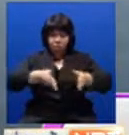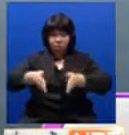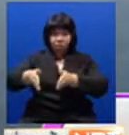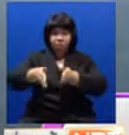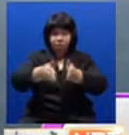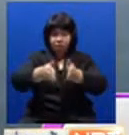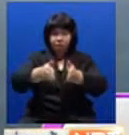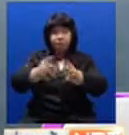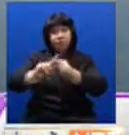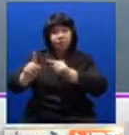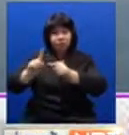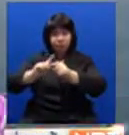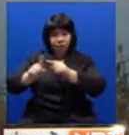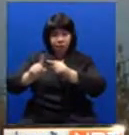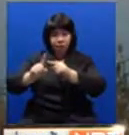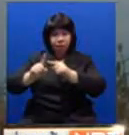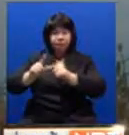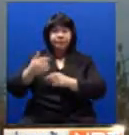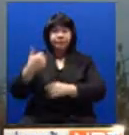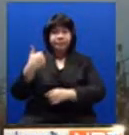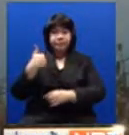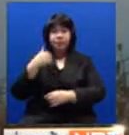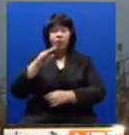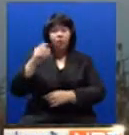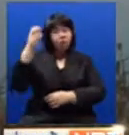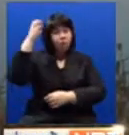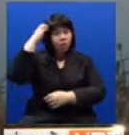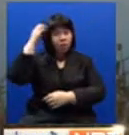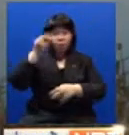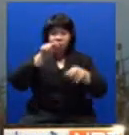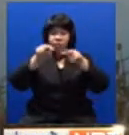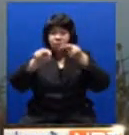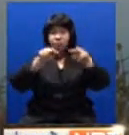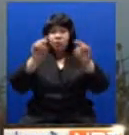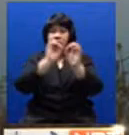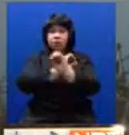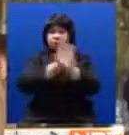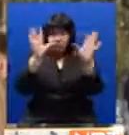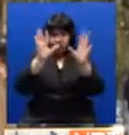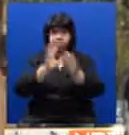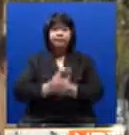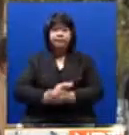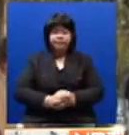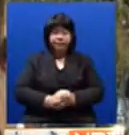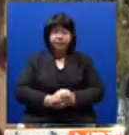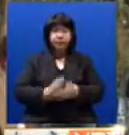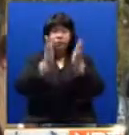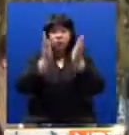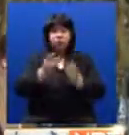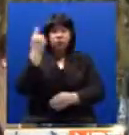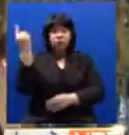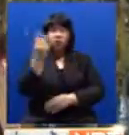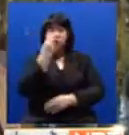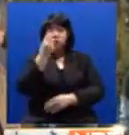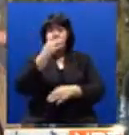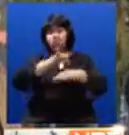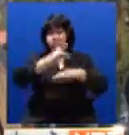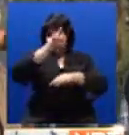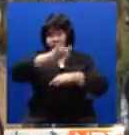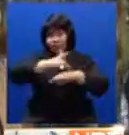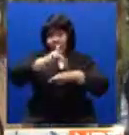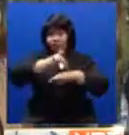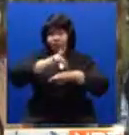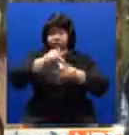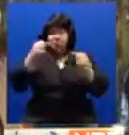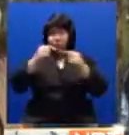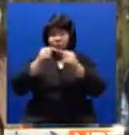่งคุดคุและเมืองสารนคามของลาวได้อย่างชัดเจนนอกจากนี้ นท้องเที่ยวยัได้เข้าชมธรรมชาติในอุธยาณแ่งชาิ ผู้